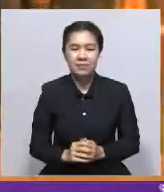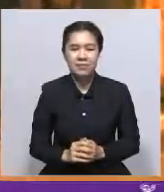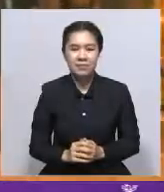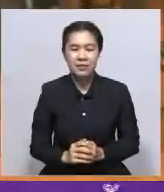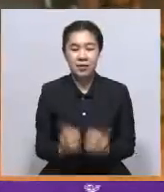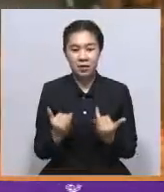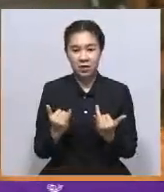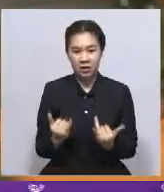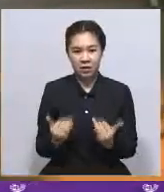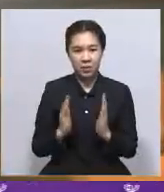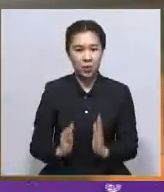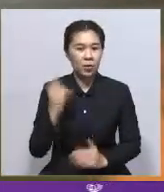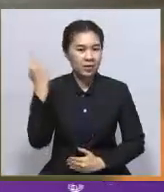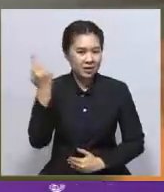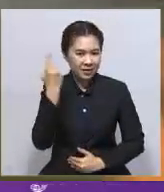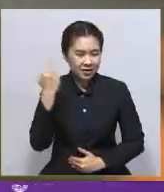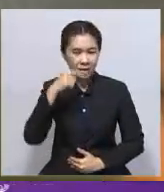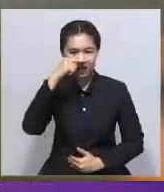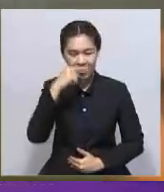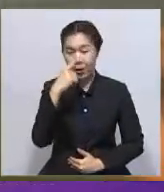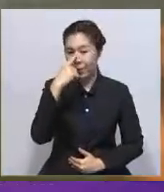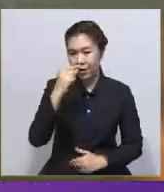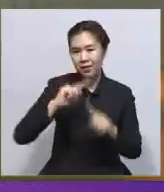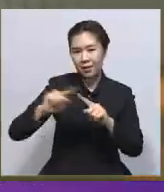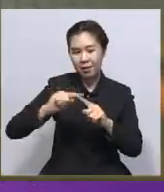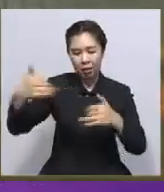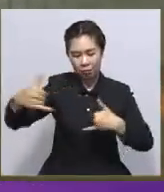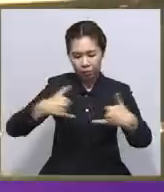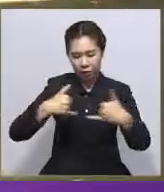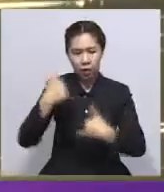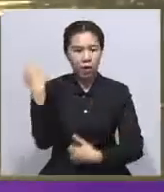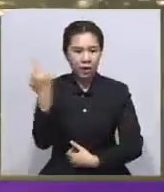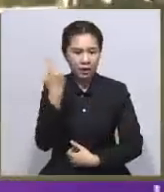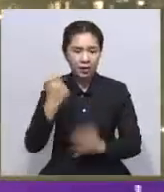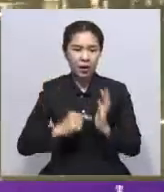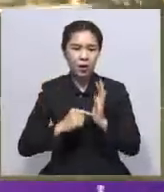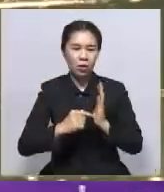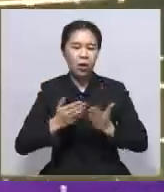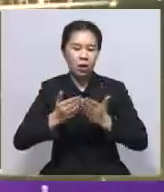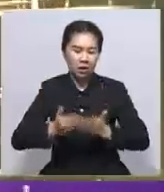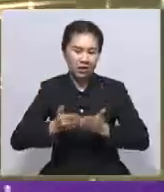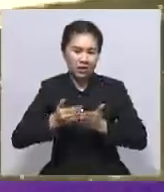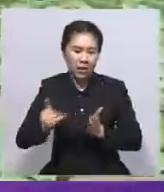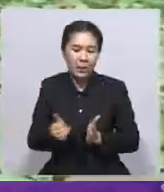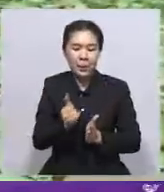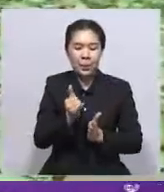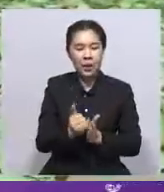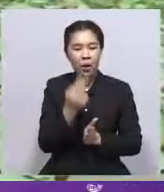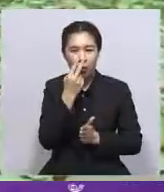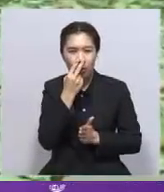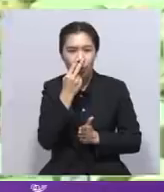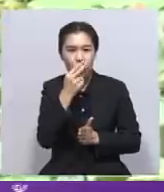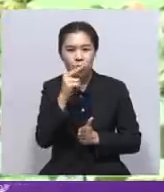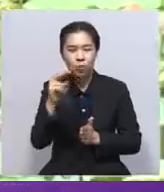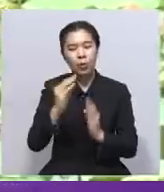จจุบันเป็นที่นิยมของนักท่องเที่ยวทั้งชาวไทยและต่างชาติที่เข้ามาท่องเที่ยวเป็นจำนวนมากเช่นการนั่งเรือชมวิถีชุมชนริมคลองมหาสวัสดิ์